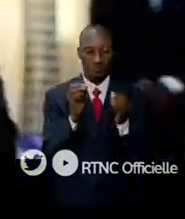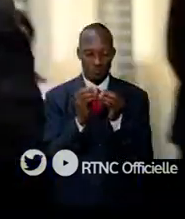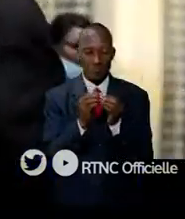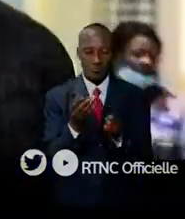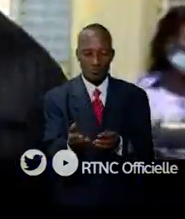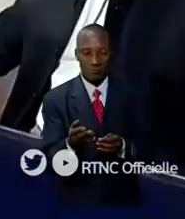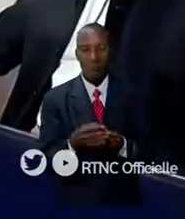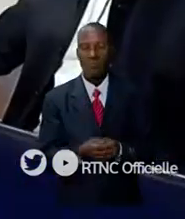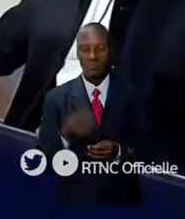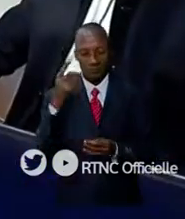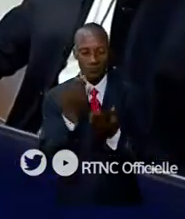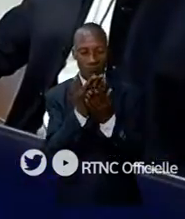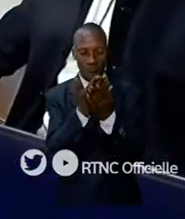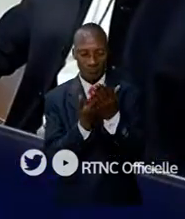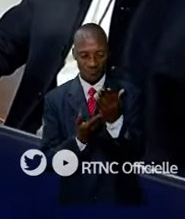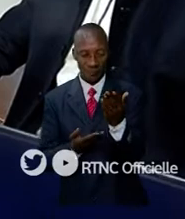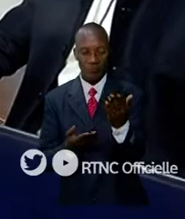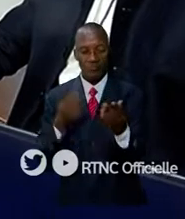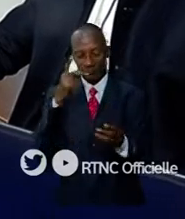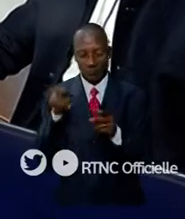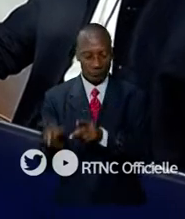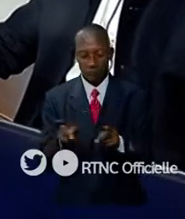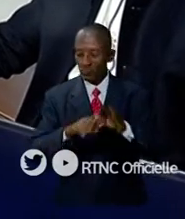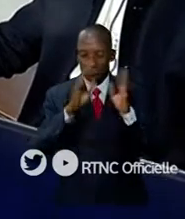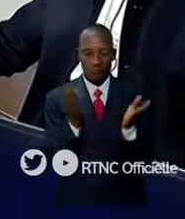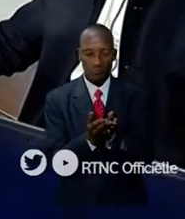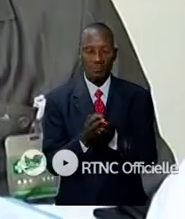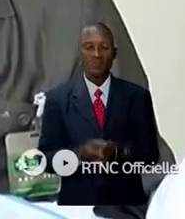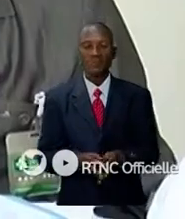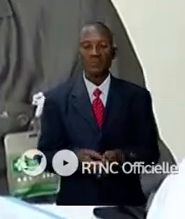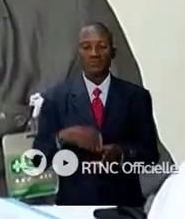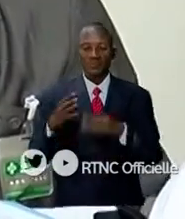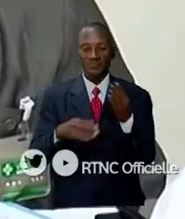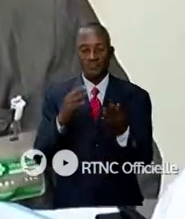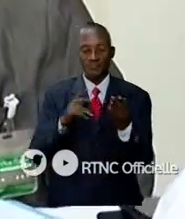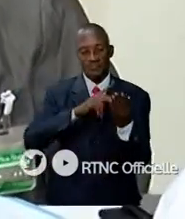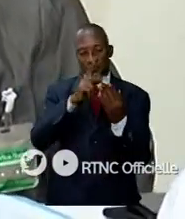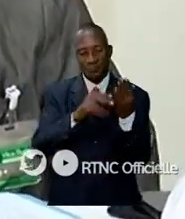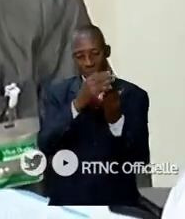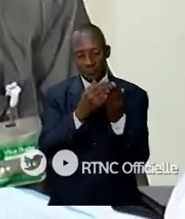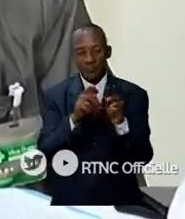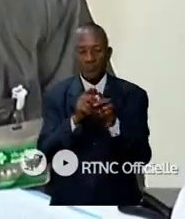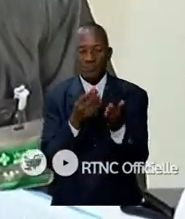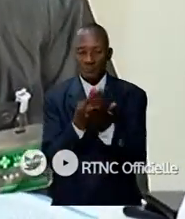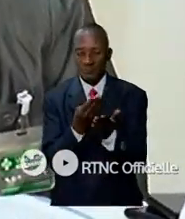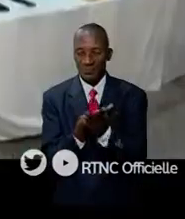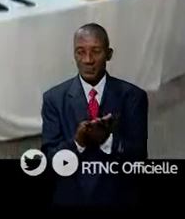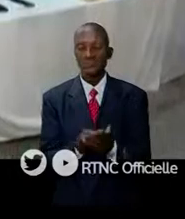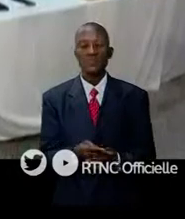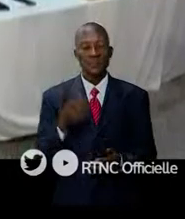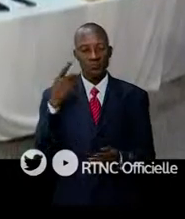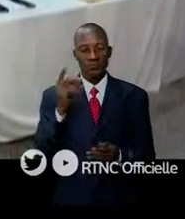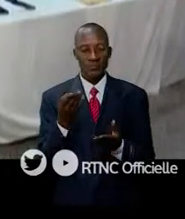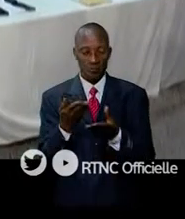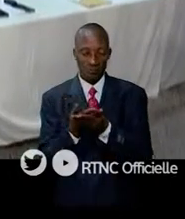notamment sur la feuille de route de l'ensemble du processus, assorti d'un chronogramme et d'un budget sur les ébauches du canevas du document